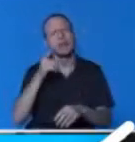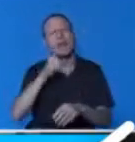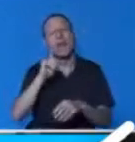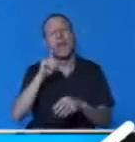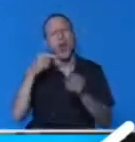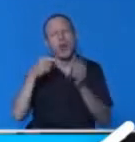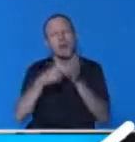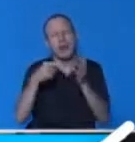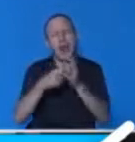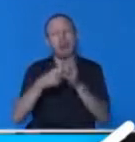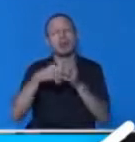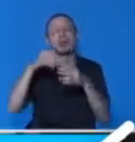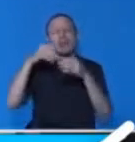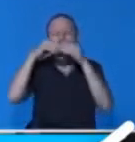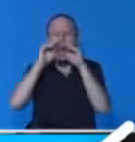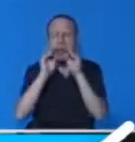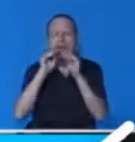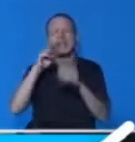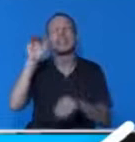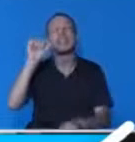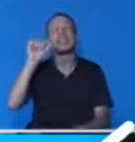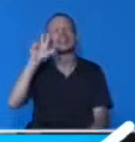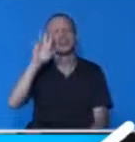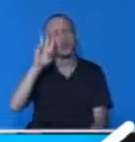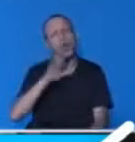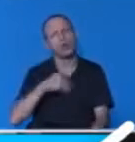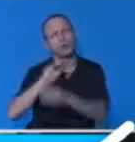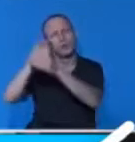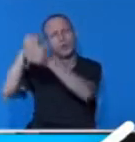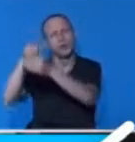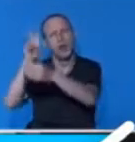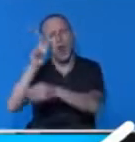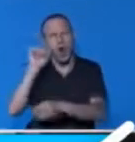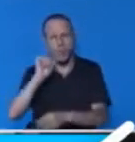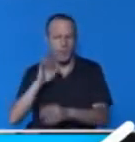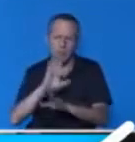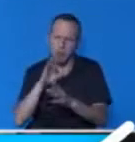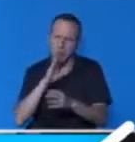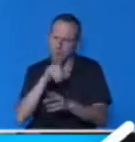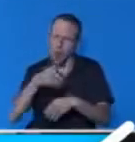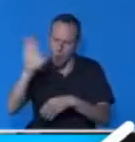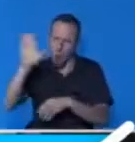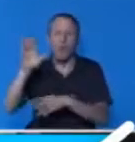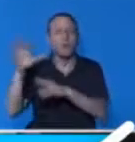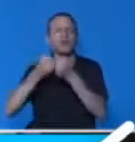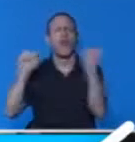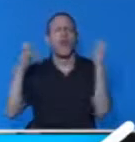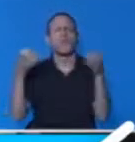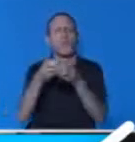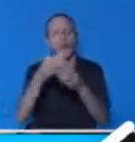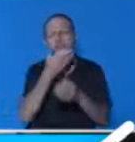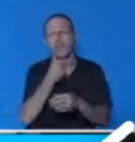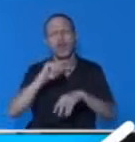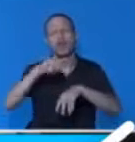ואיציק שמולי רוצים ללכת לכחול לבן. הם רוצים ללכת לכחול לבן, אדרבה ואדרבה, שישחררו את המפלגה, ויפה שעה אחת קודם, כי מפלגת